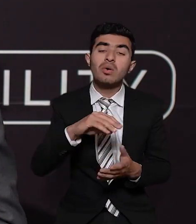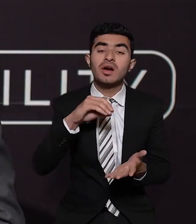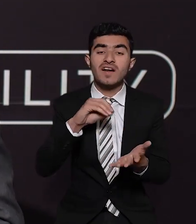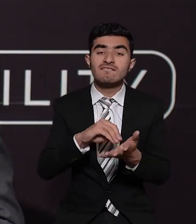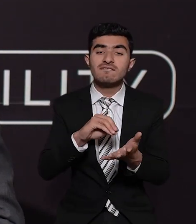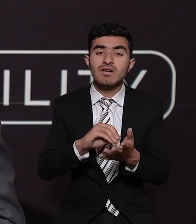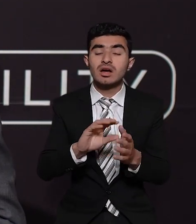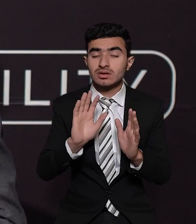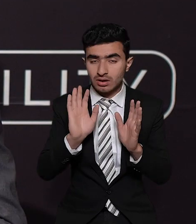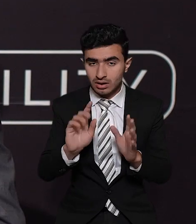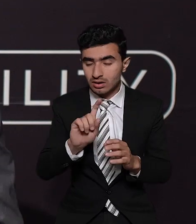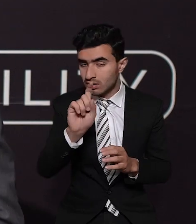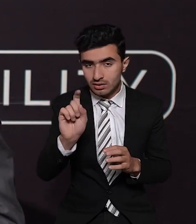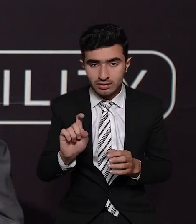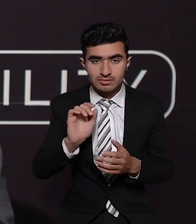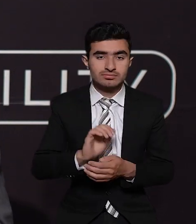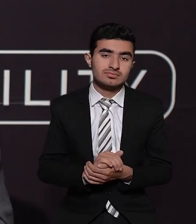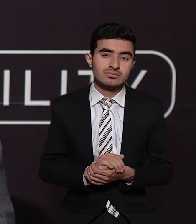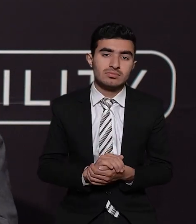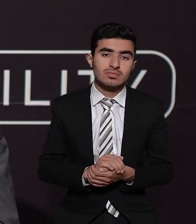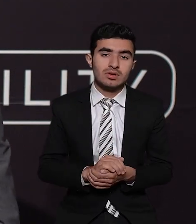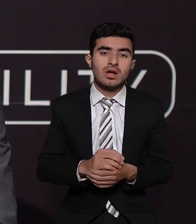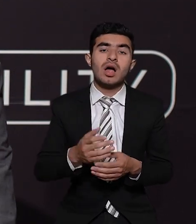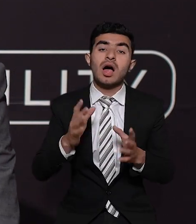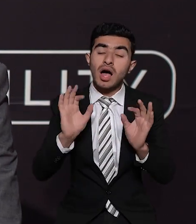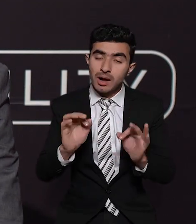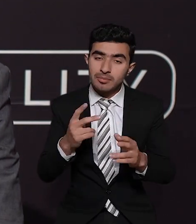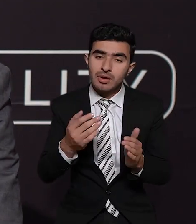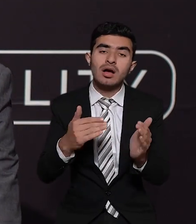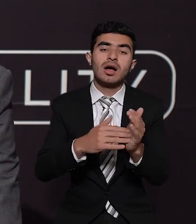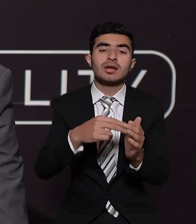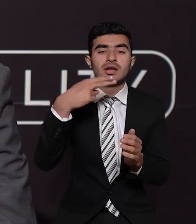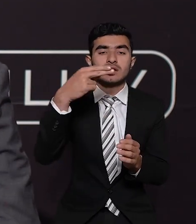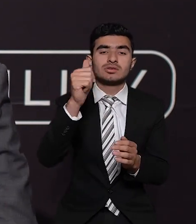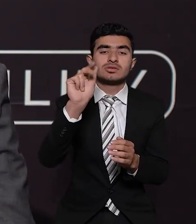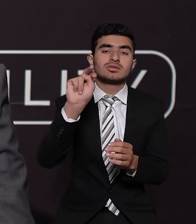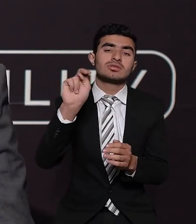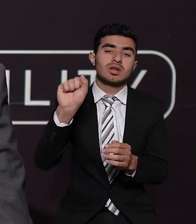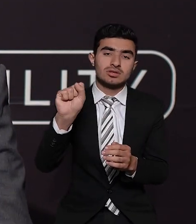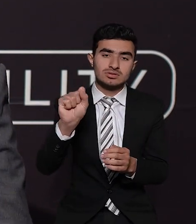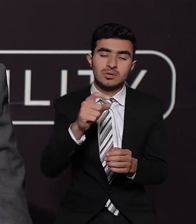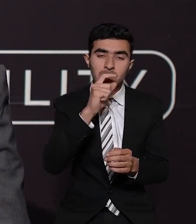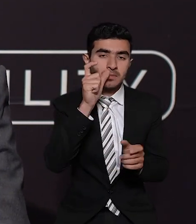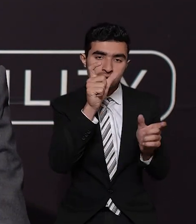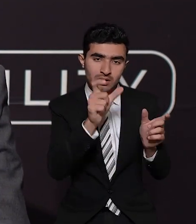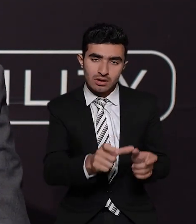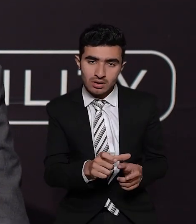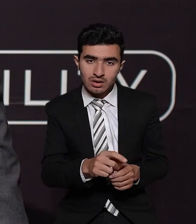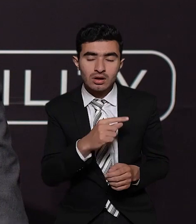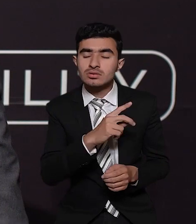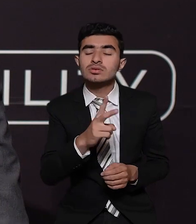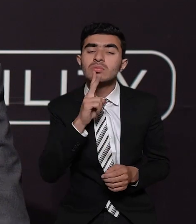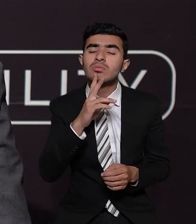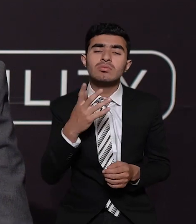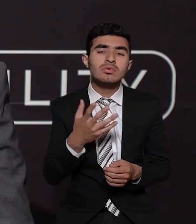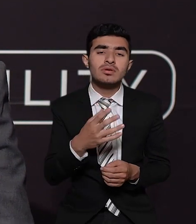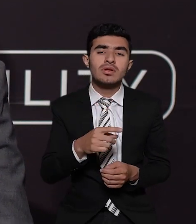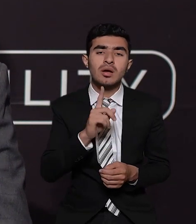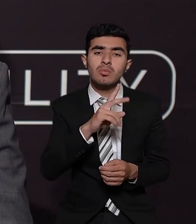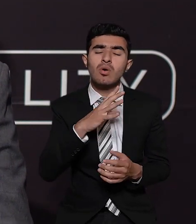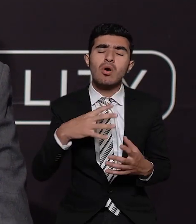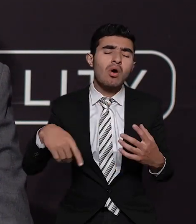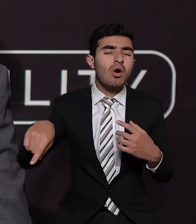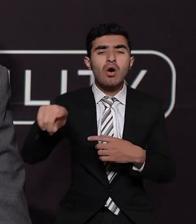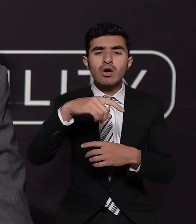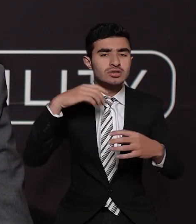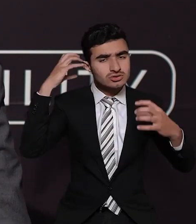ہے؟ تو پھر میں ہانس سیے کی طرف جاؤں گا، جس کا کہنا ہے all stress